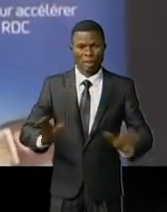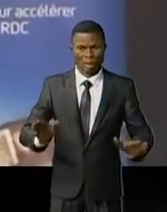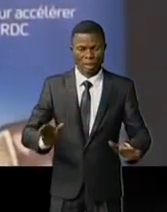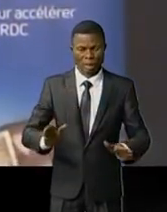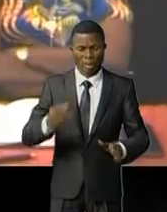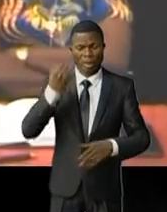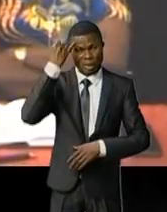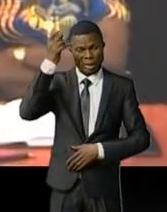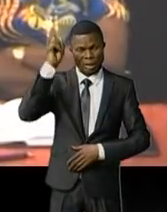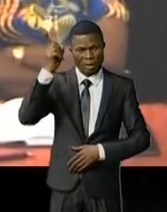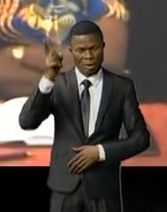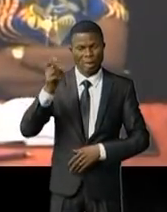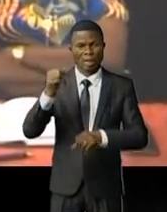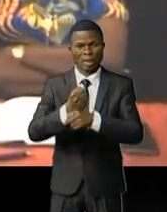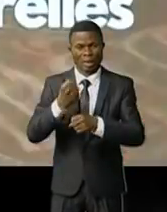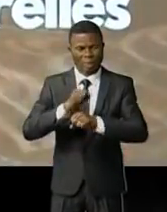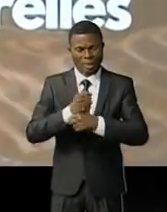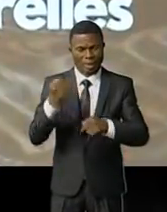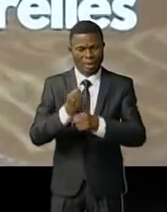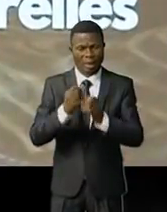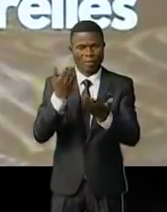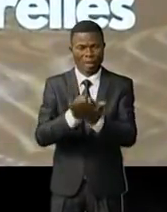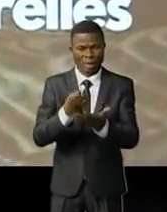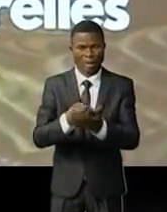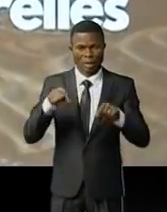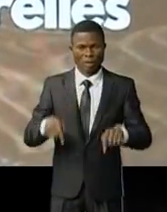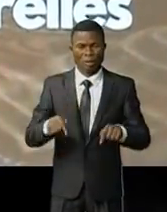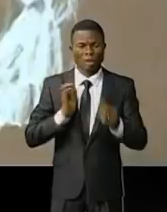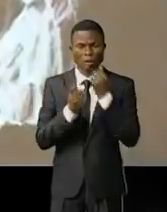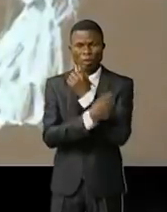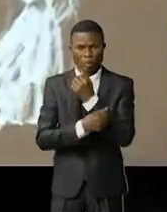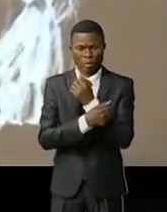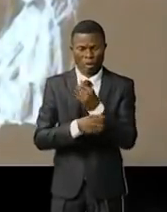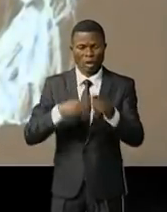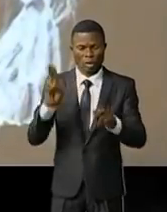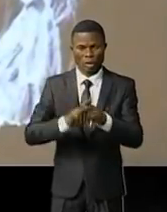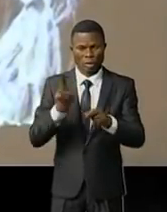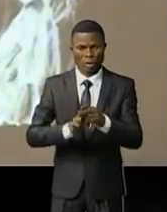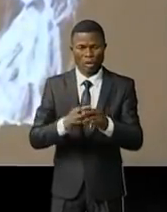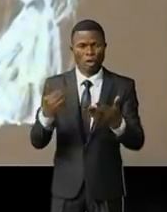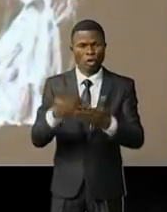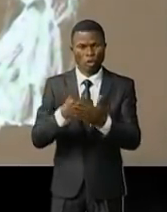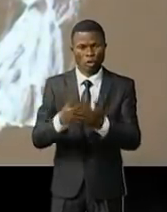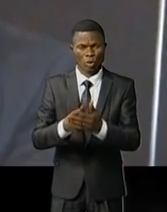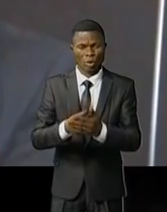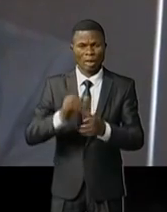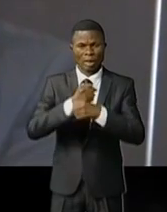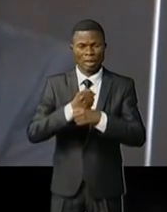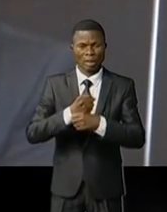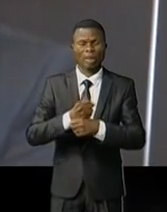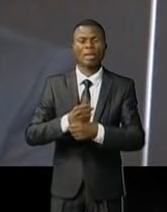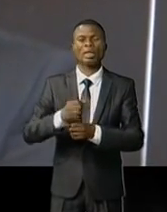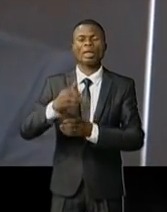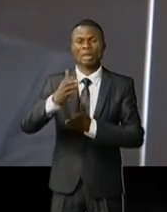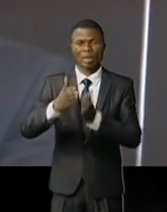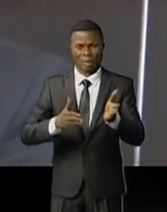vise à stimuler l'investissement et la croissance économique de la RDC. Cela par la mise en œuvre des pratiques innovantes et la création des revenus et